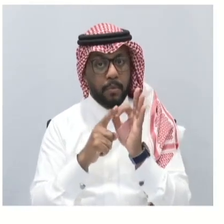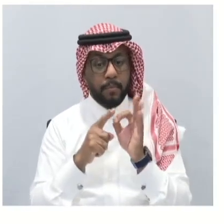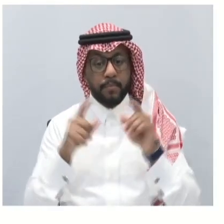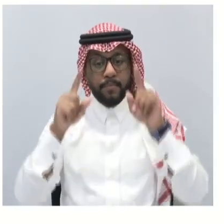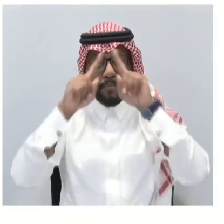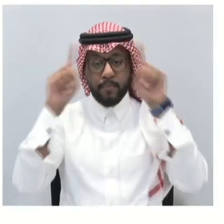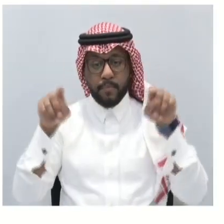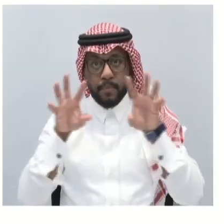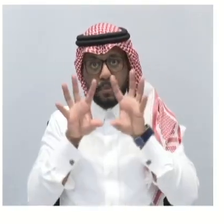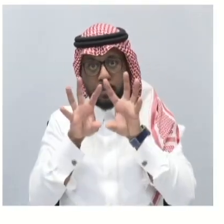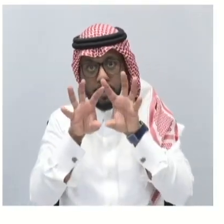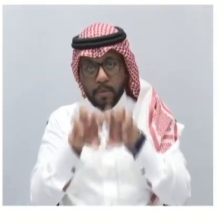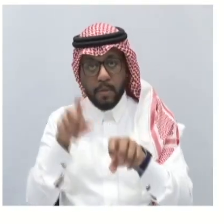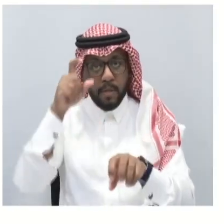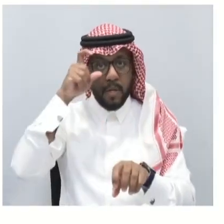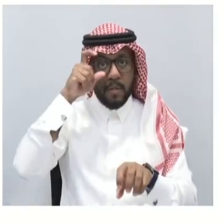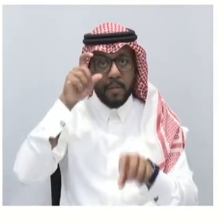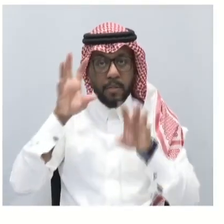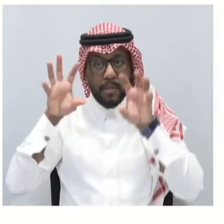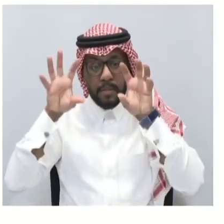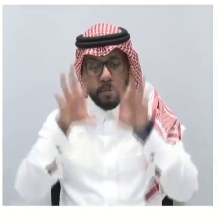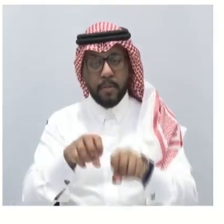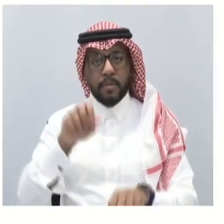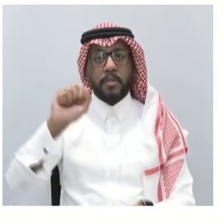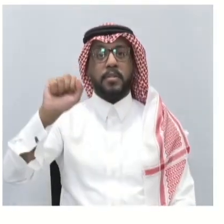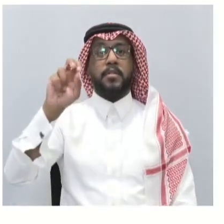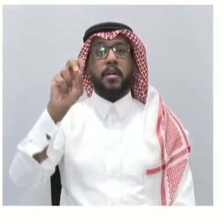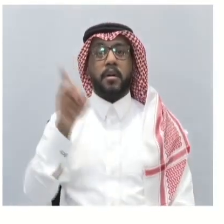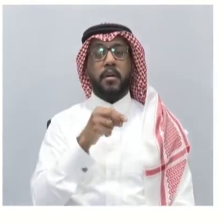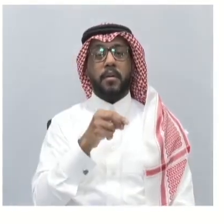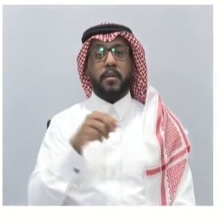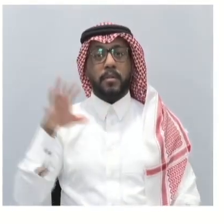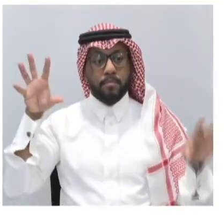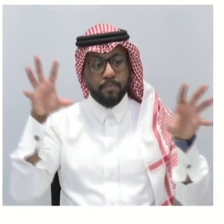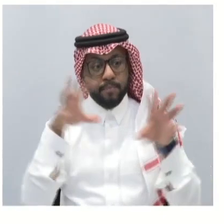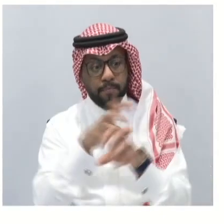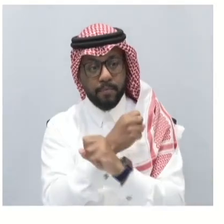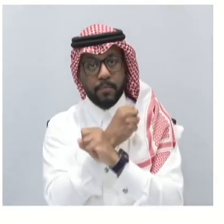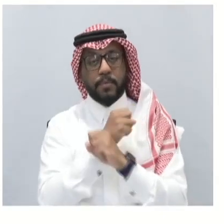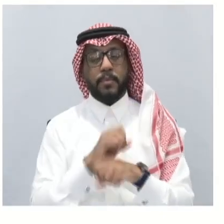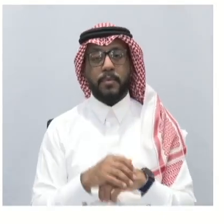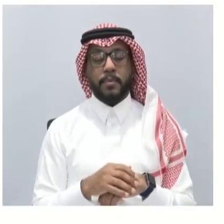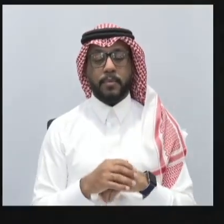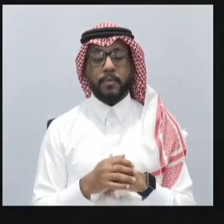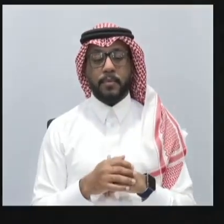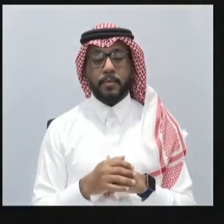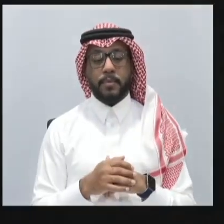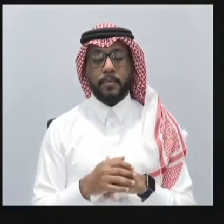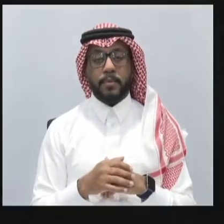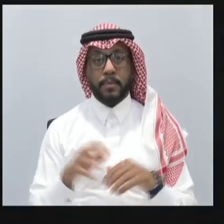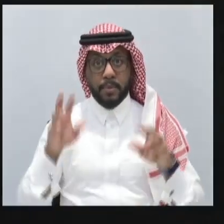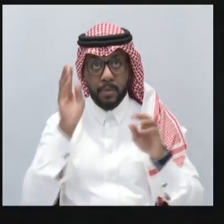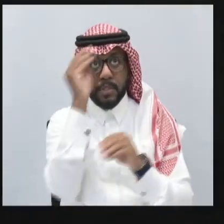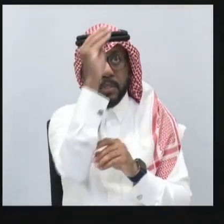تزين مثل عندي الصقر يصطاد ارنب ياكل ارنب يصطاد